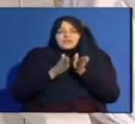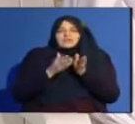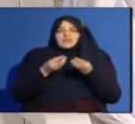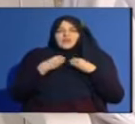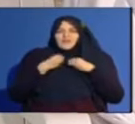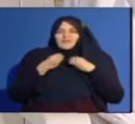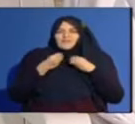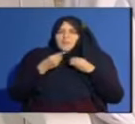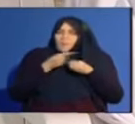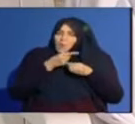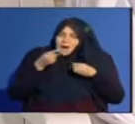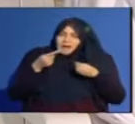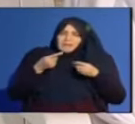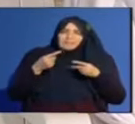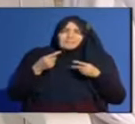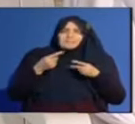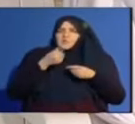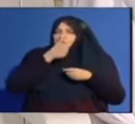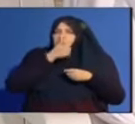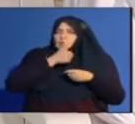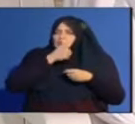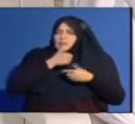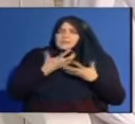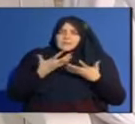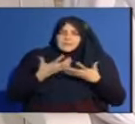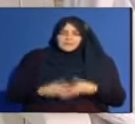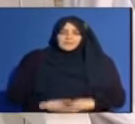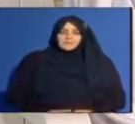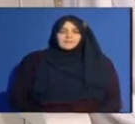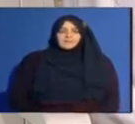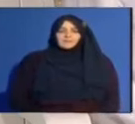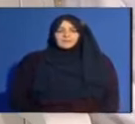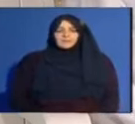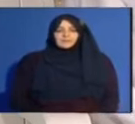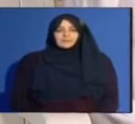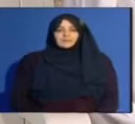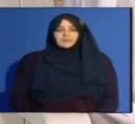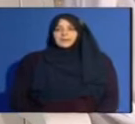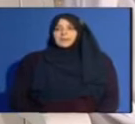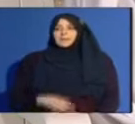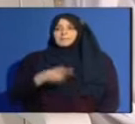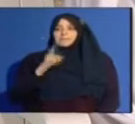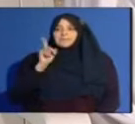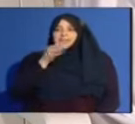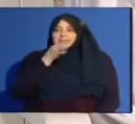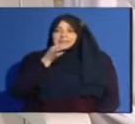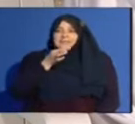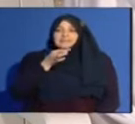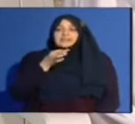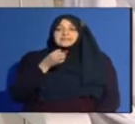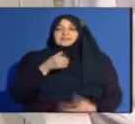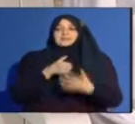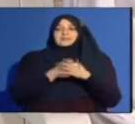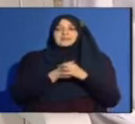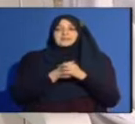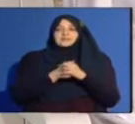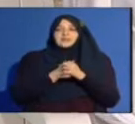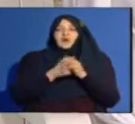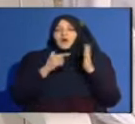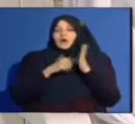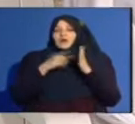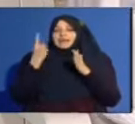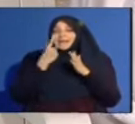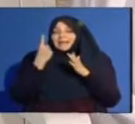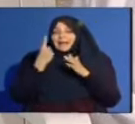الوفاة وفقدان الأعزاء. ولكن يا زينب، الغربة في الحقيقة هي في حد